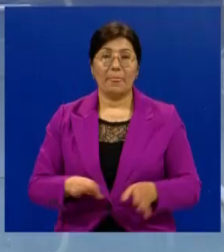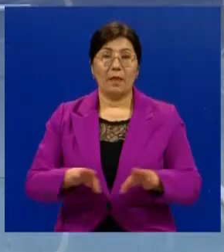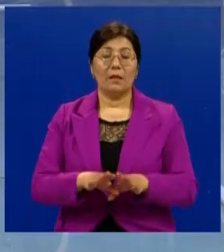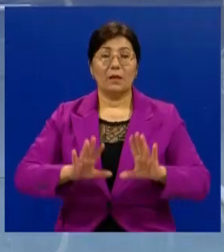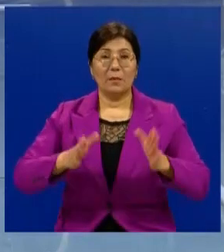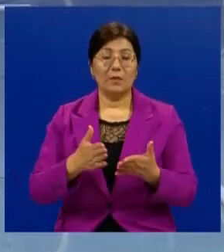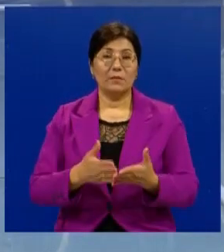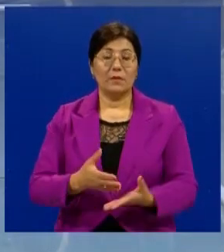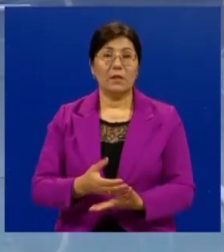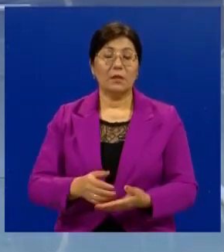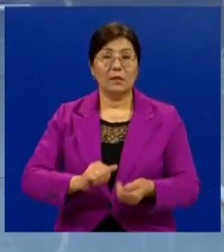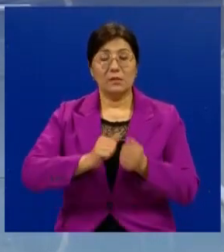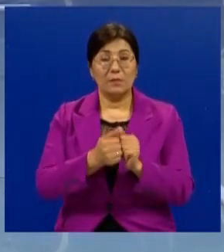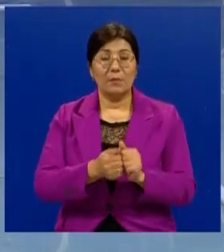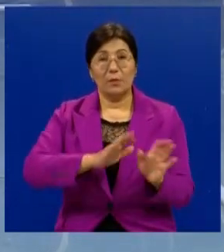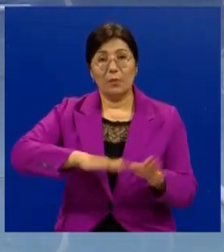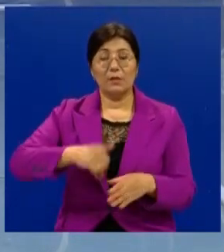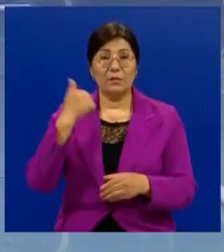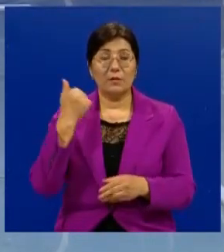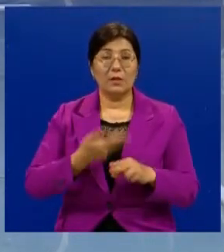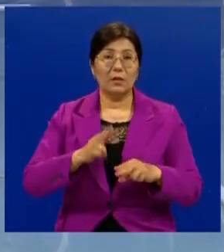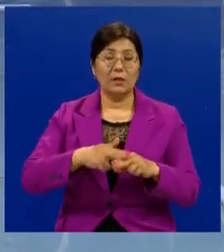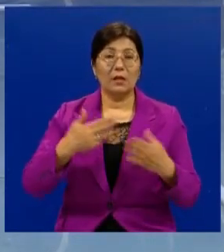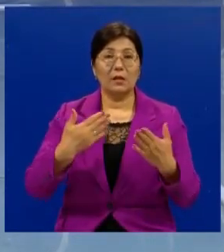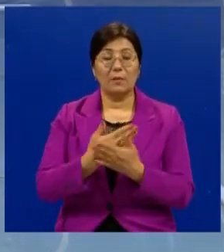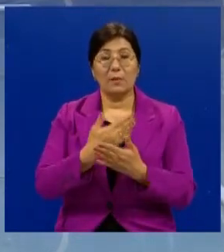Такими событиями запомнилась уходящая неделя. На этом у нас